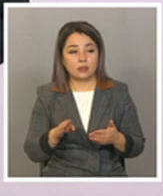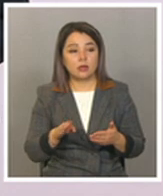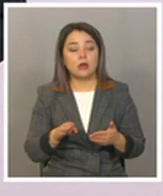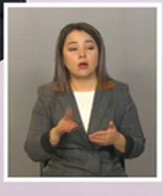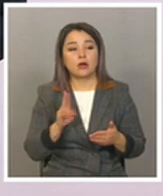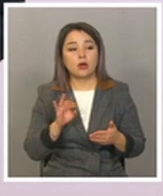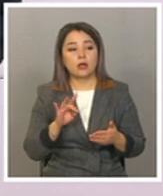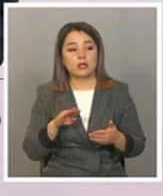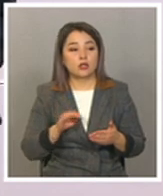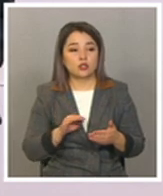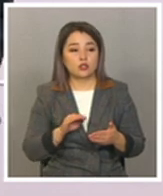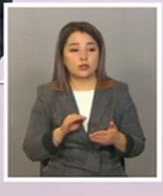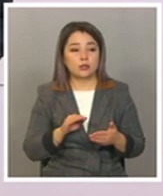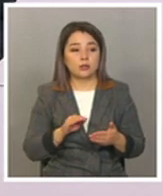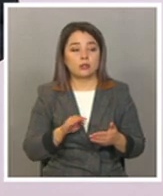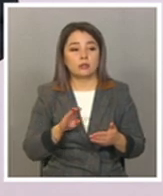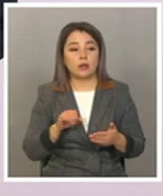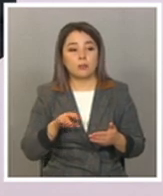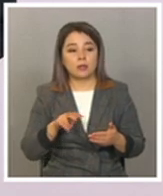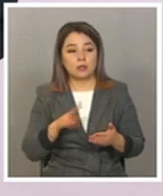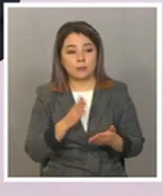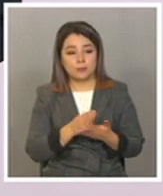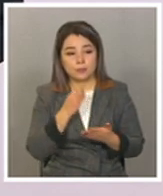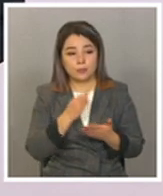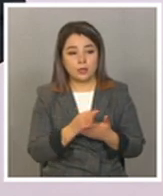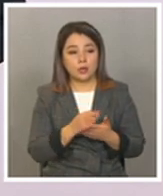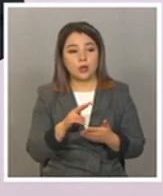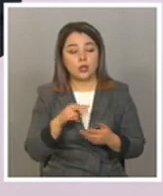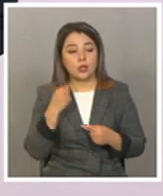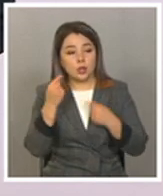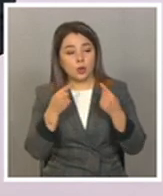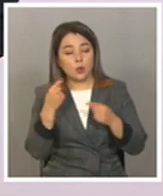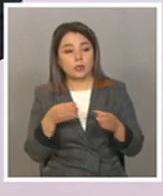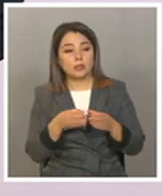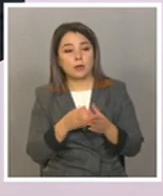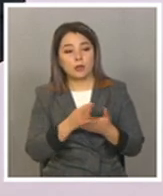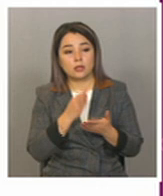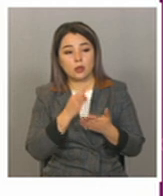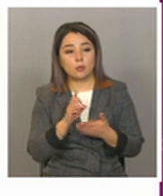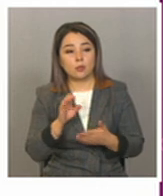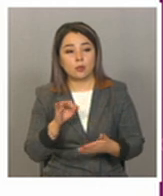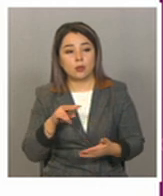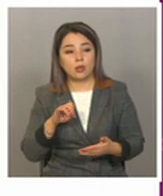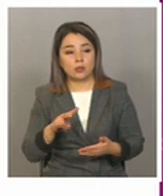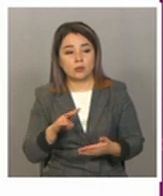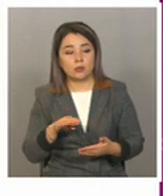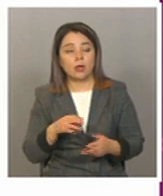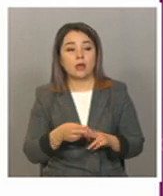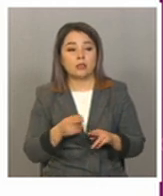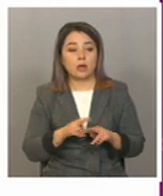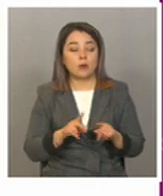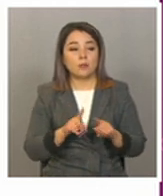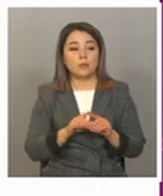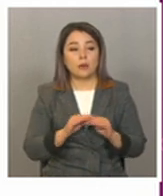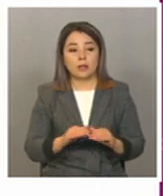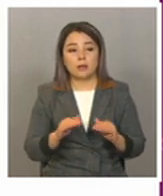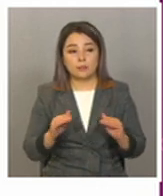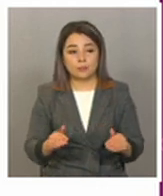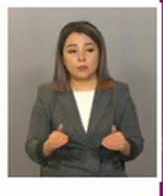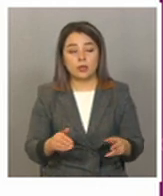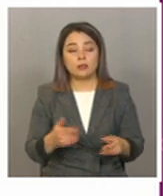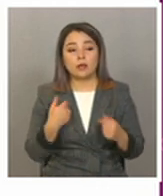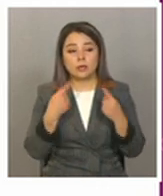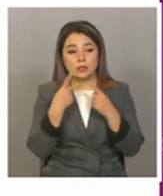картеж, тапл, логикалық тип, булен. Енді балалар,